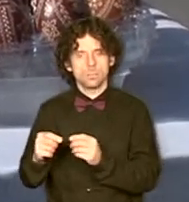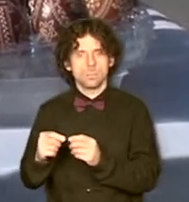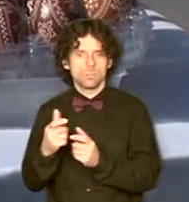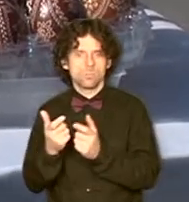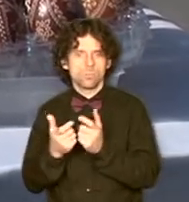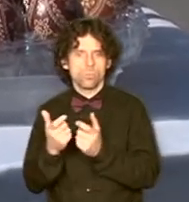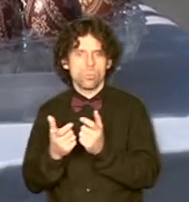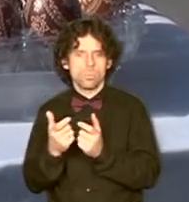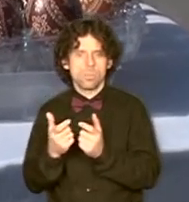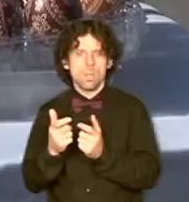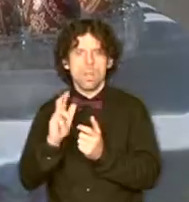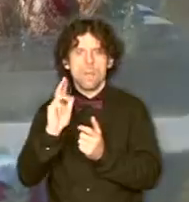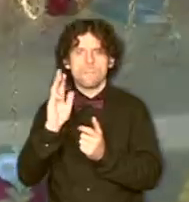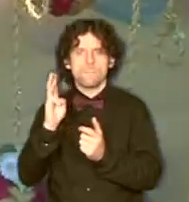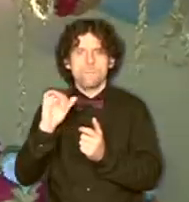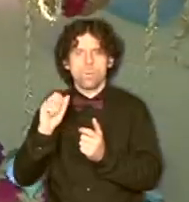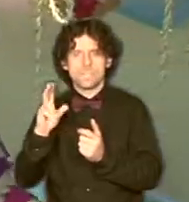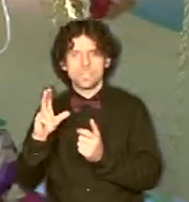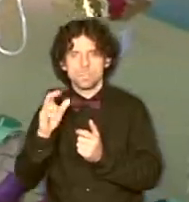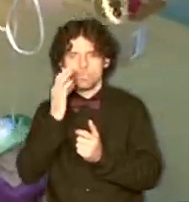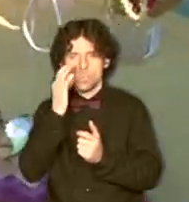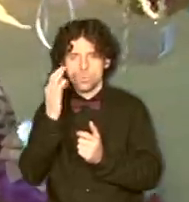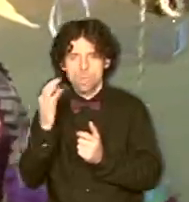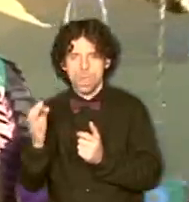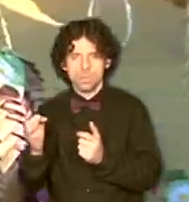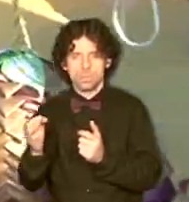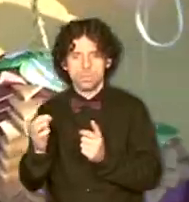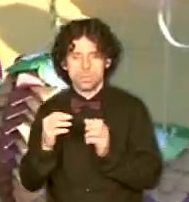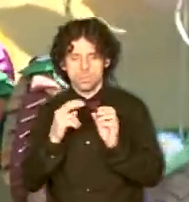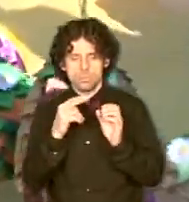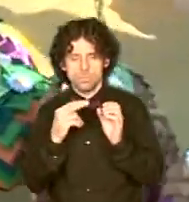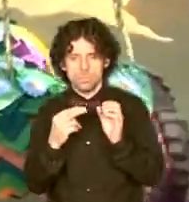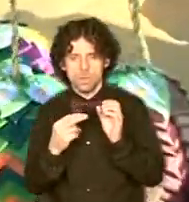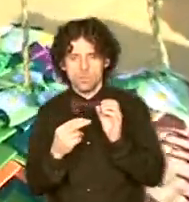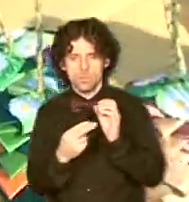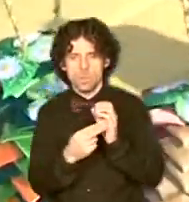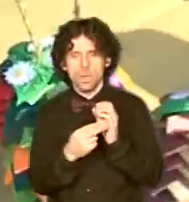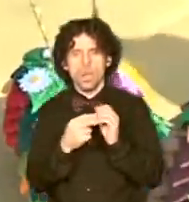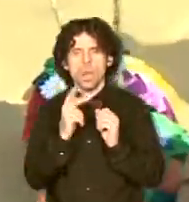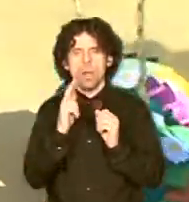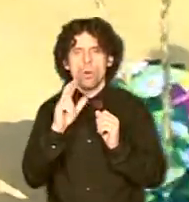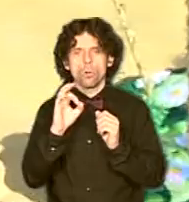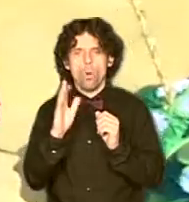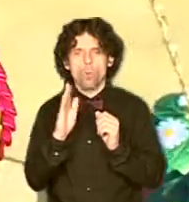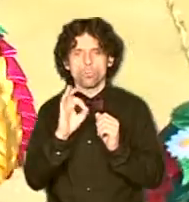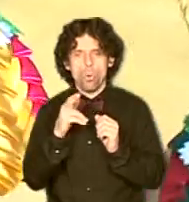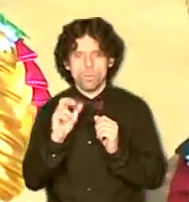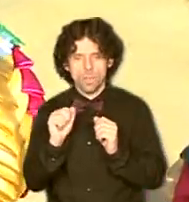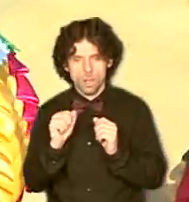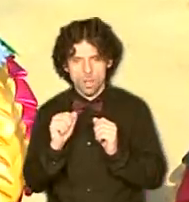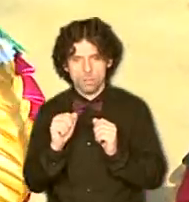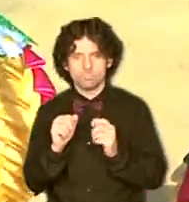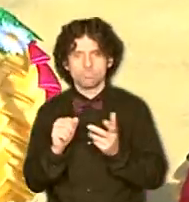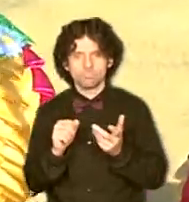ozdabiano jajko woskiem pszczeli. To jajko farbowane, oczywiście nazywane jest kroszonką i umieszcza się